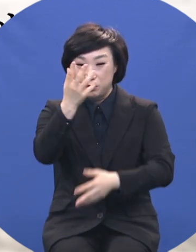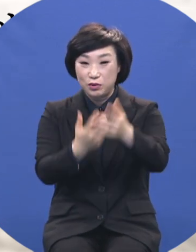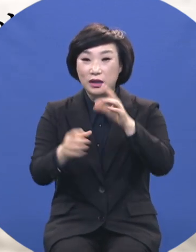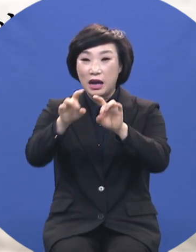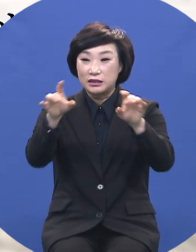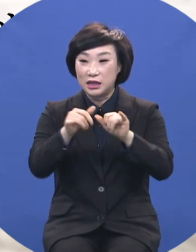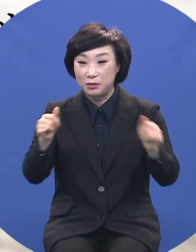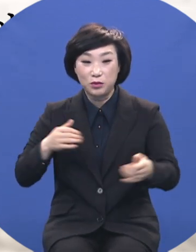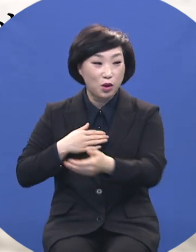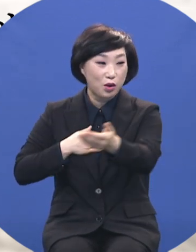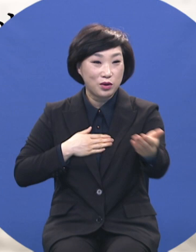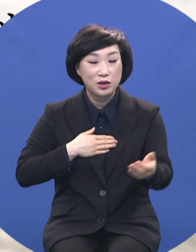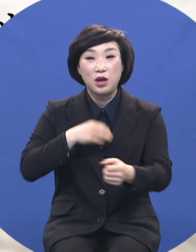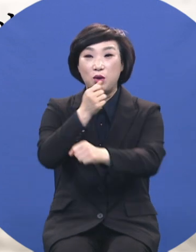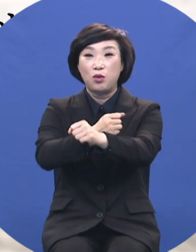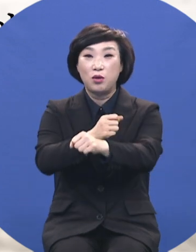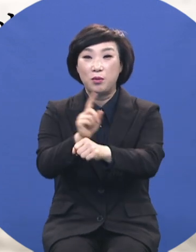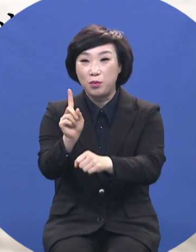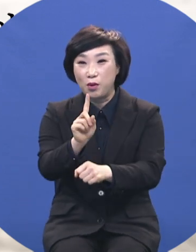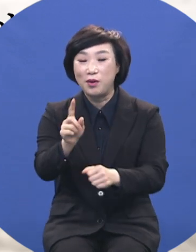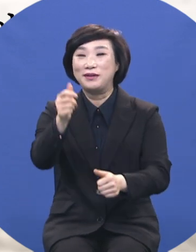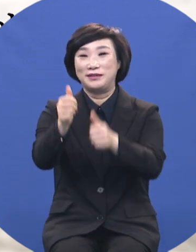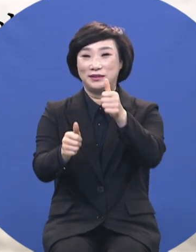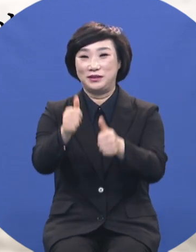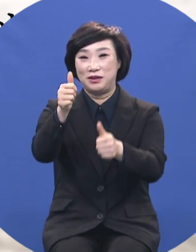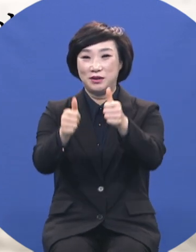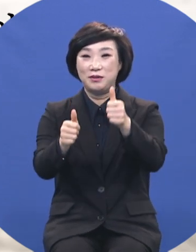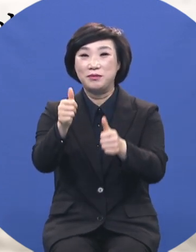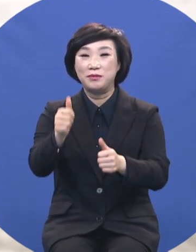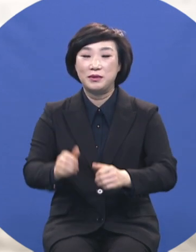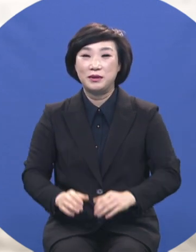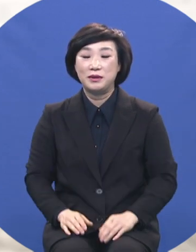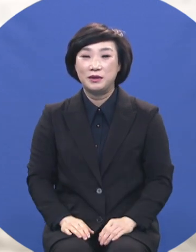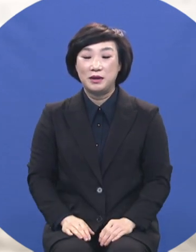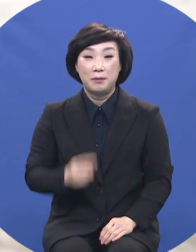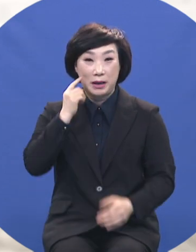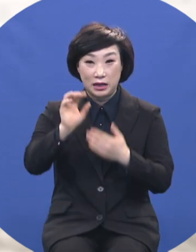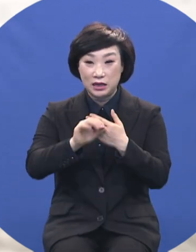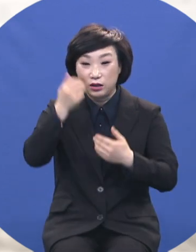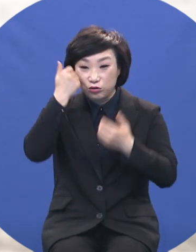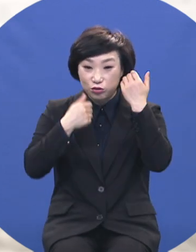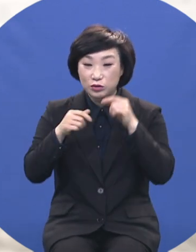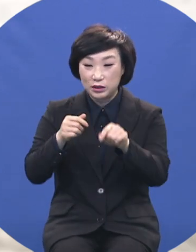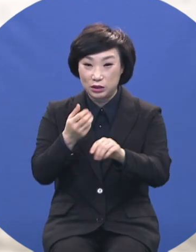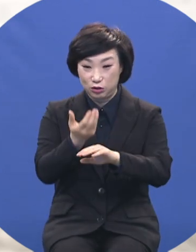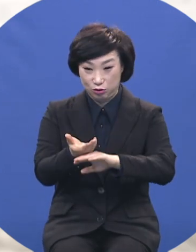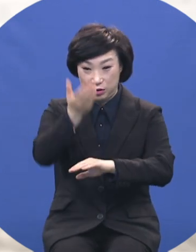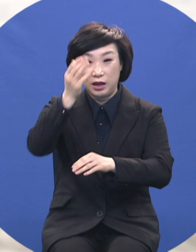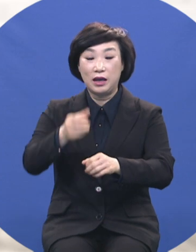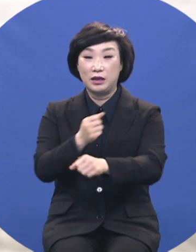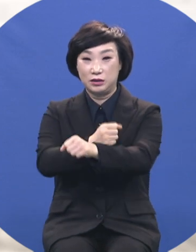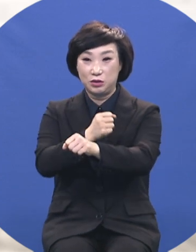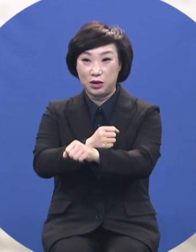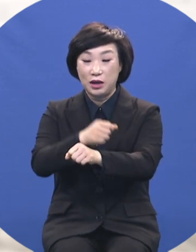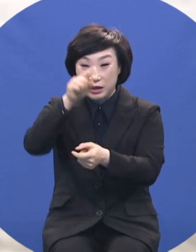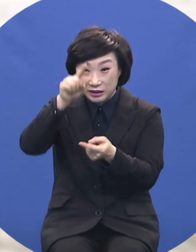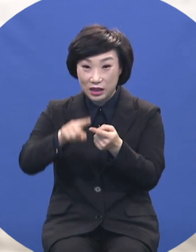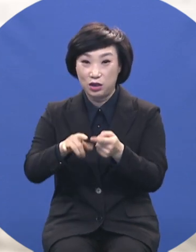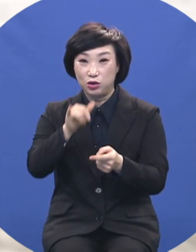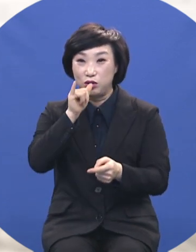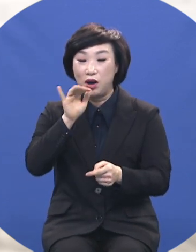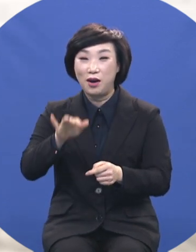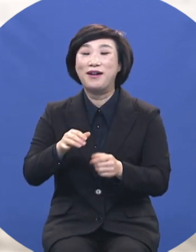각 사람의 공력이 어떠한 것을 시험할 것임이니라. 만일 누구든지 그 위에 세운 공력이 그대로